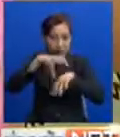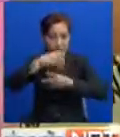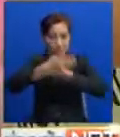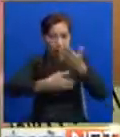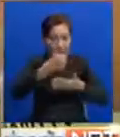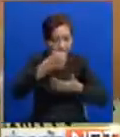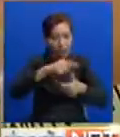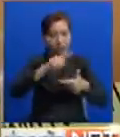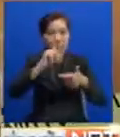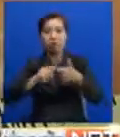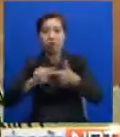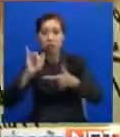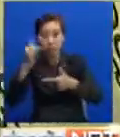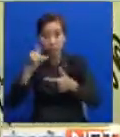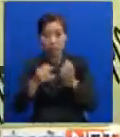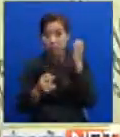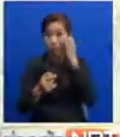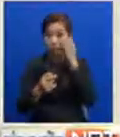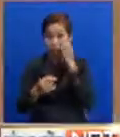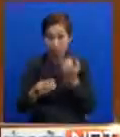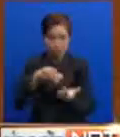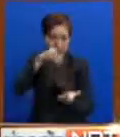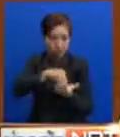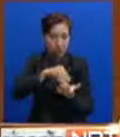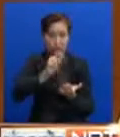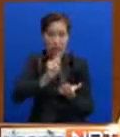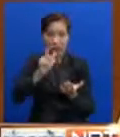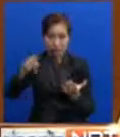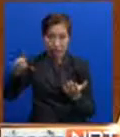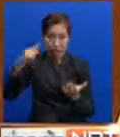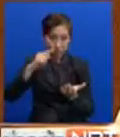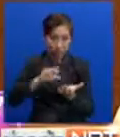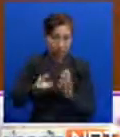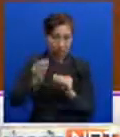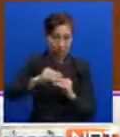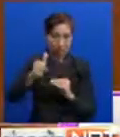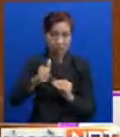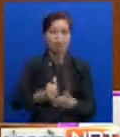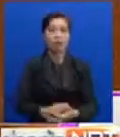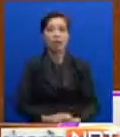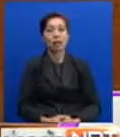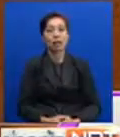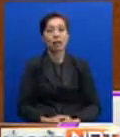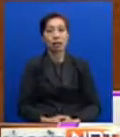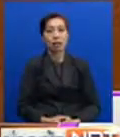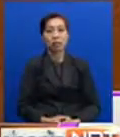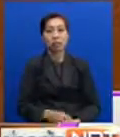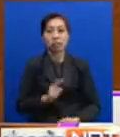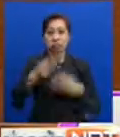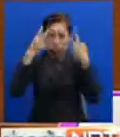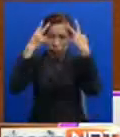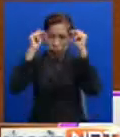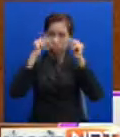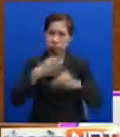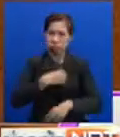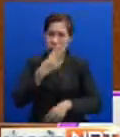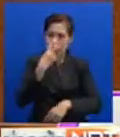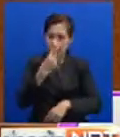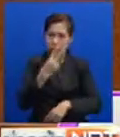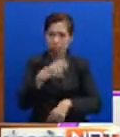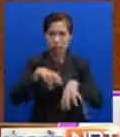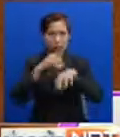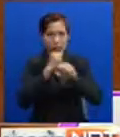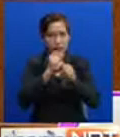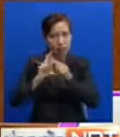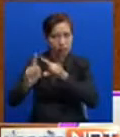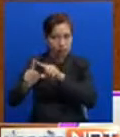ผ่านมือถือของแต่ละคนได้ แต่ท่านนายกรัฐมนตรีอยากเห็นการขยายผล